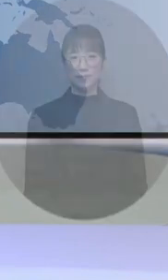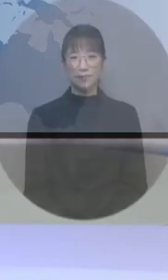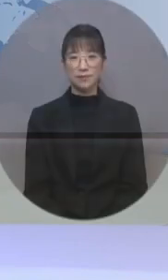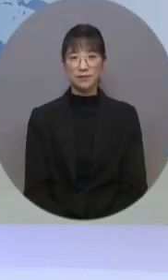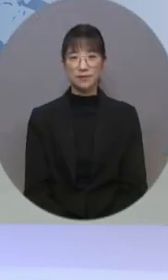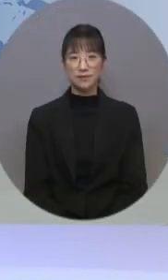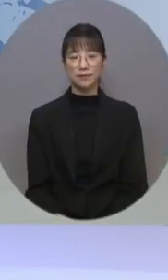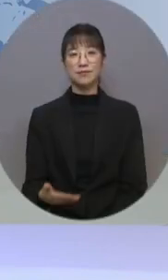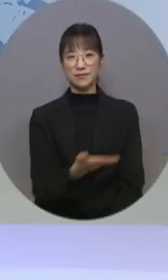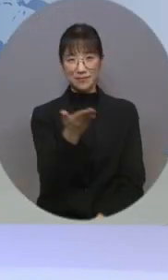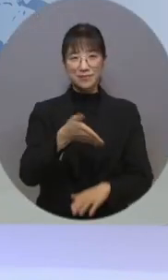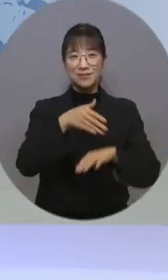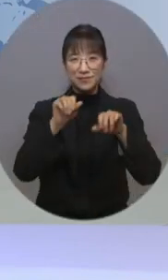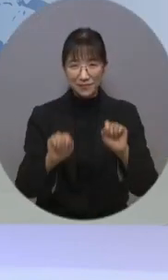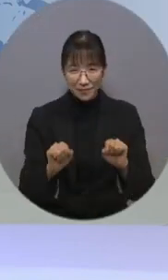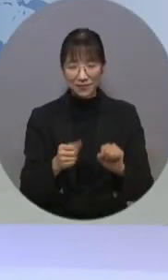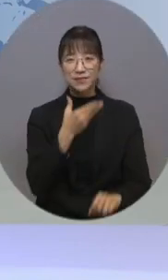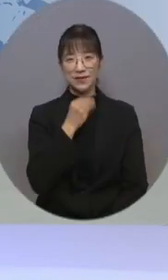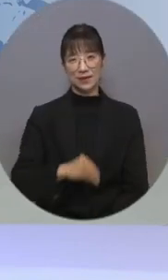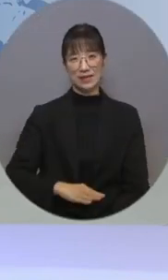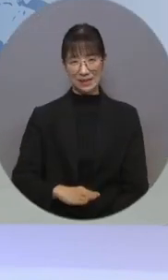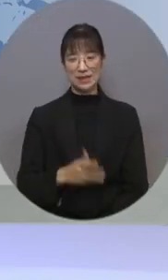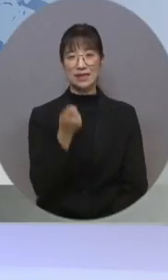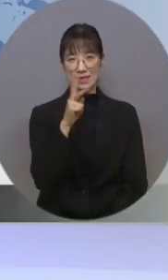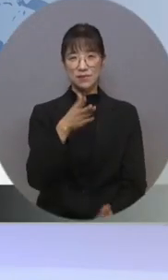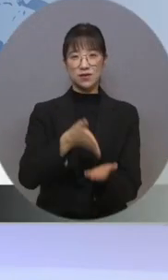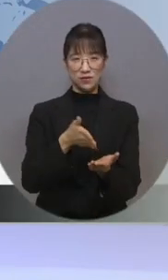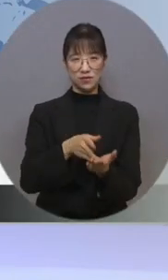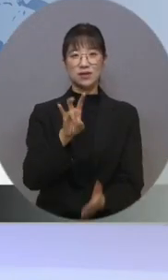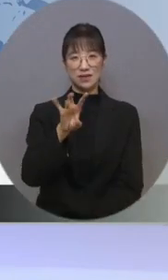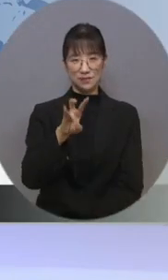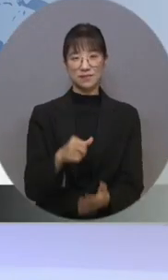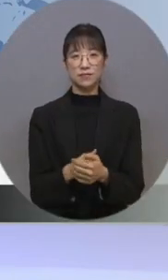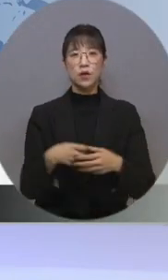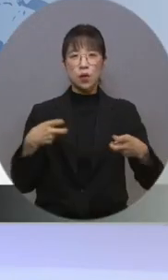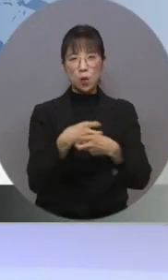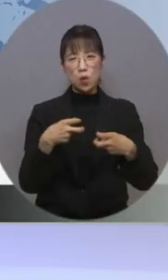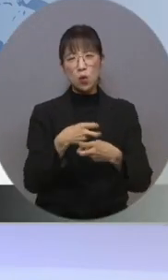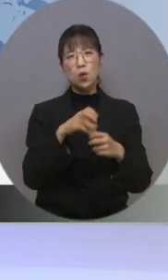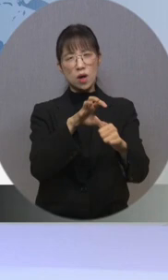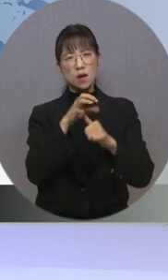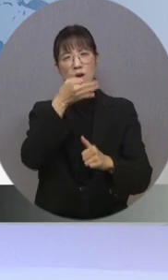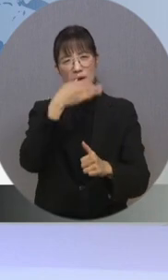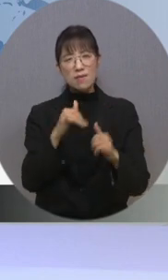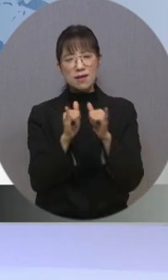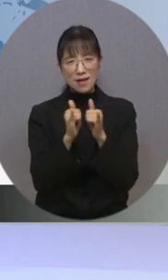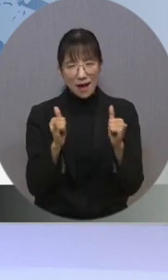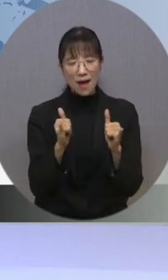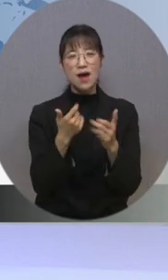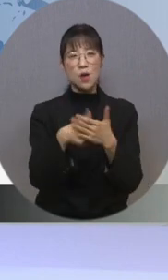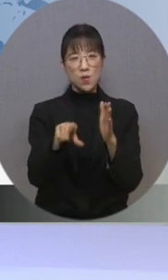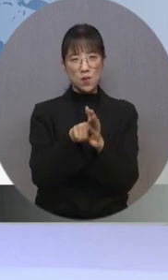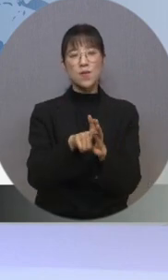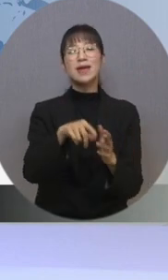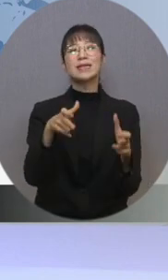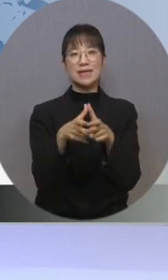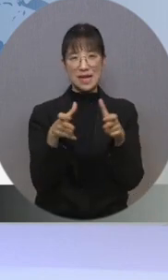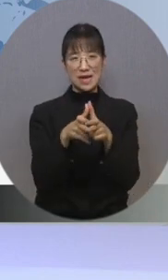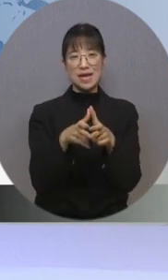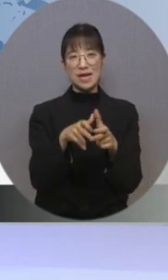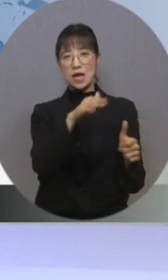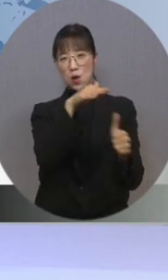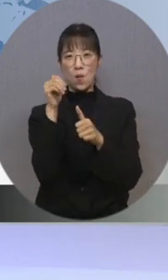시청자 여러분 안녕하십니까? 복지TV 뉴스 24입니다. 교통약자를 위한 특별 교통수단이죠. 장애인 콜택시의